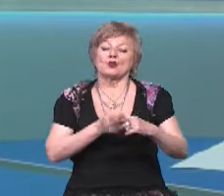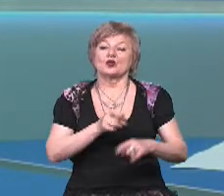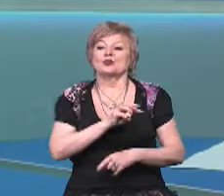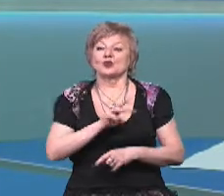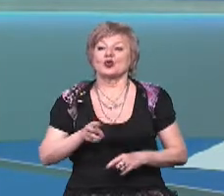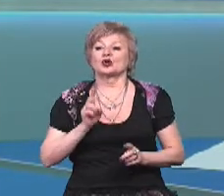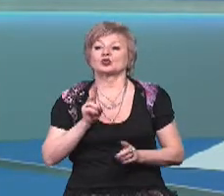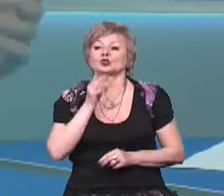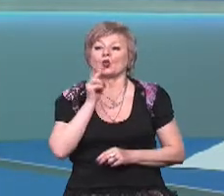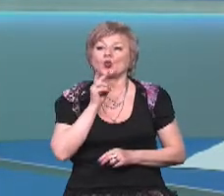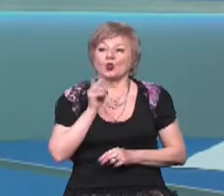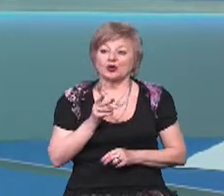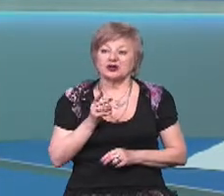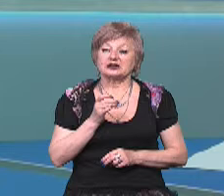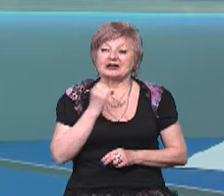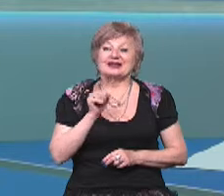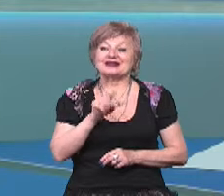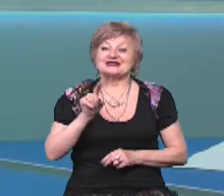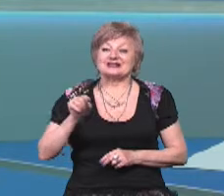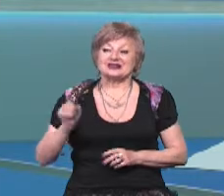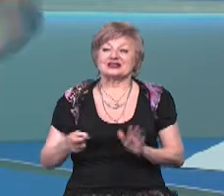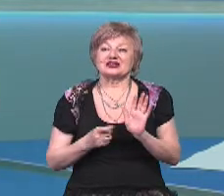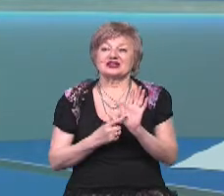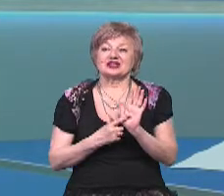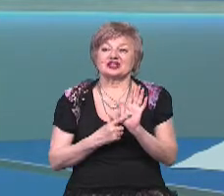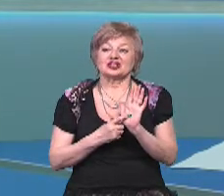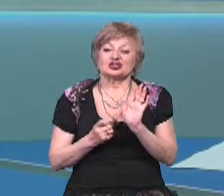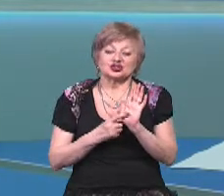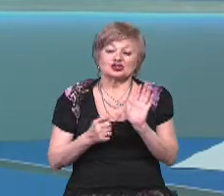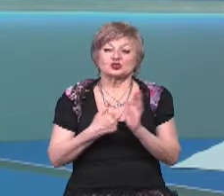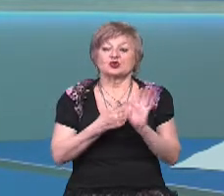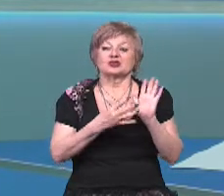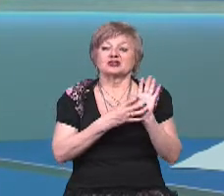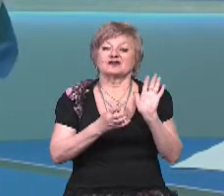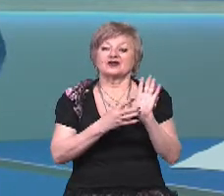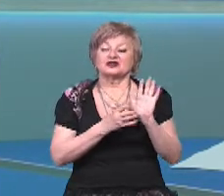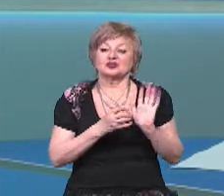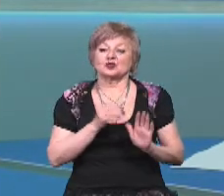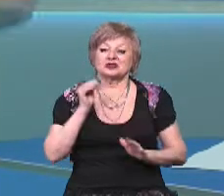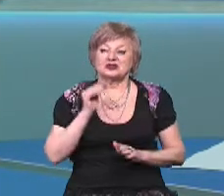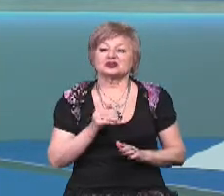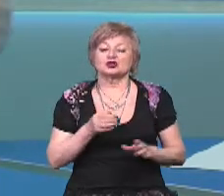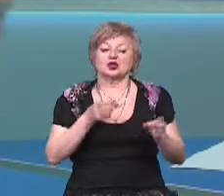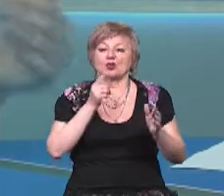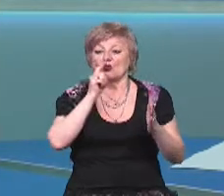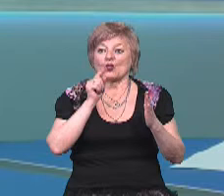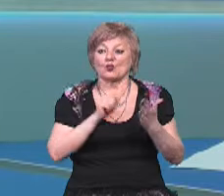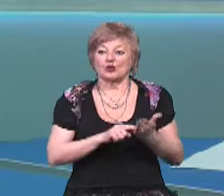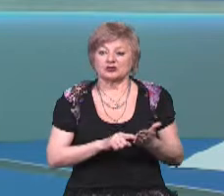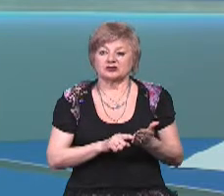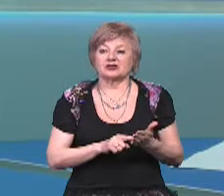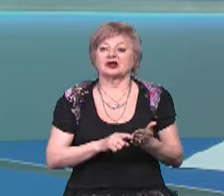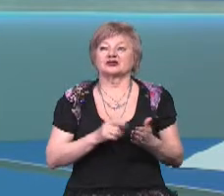які палять. І з них 600, від 600 до 900 тисяч у світі потерпають від